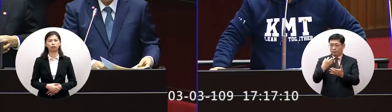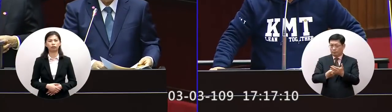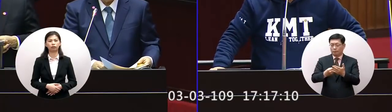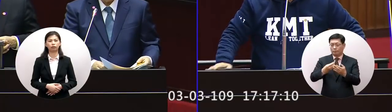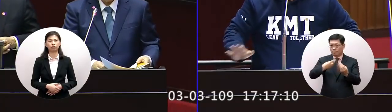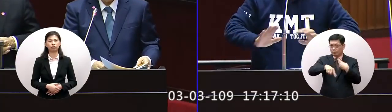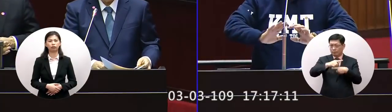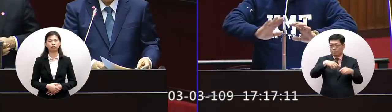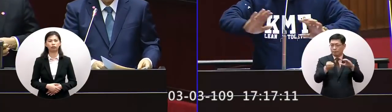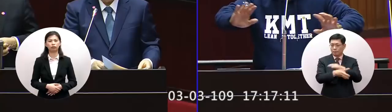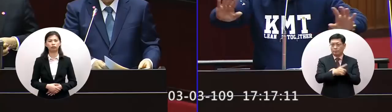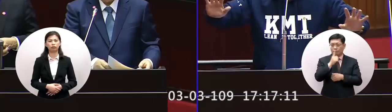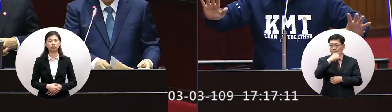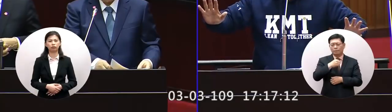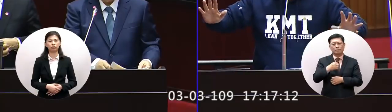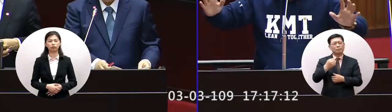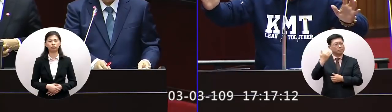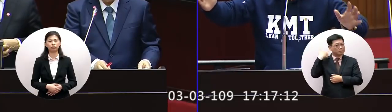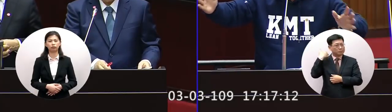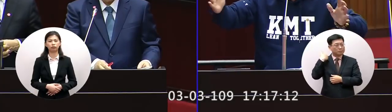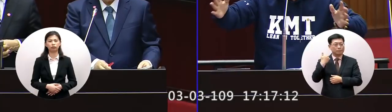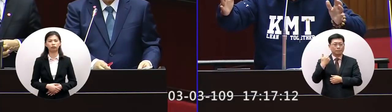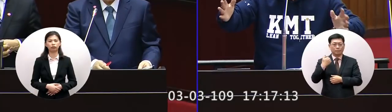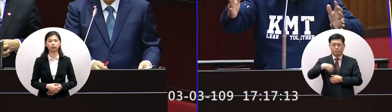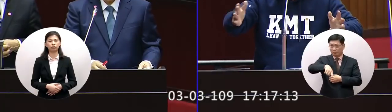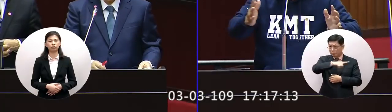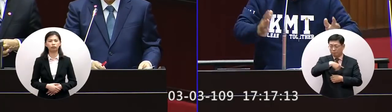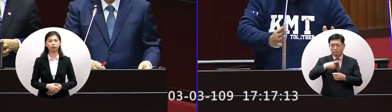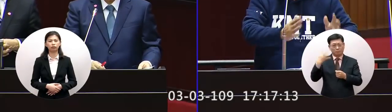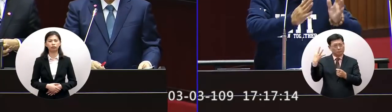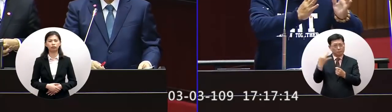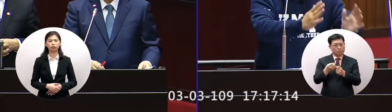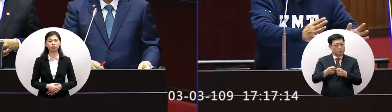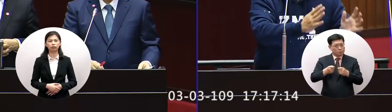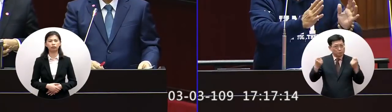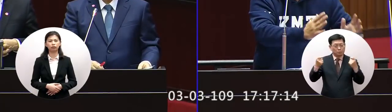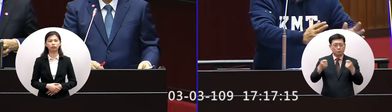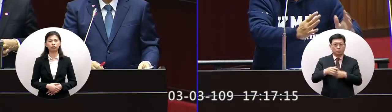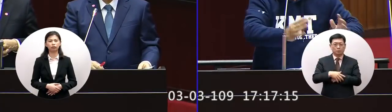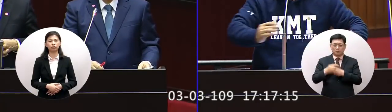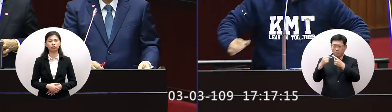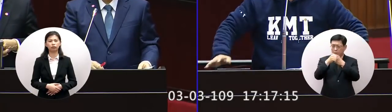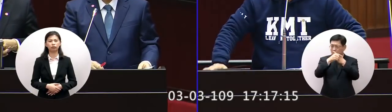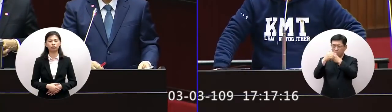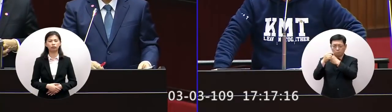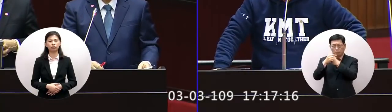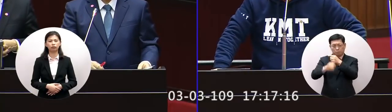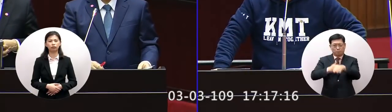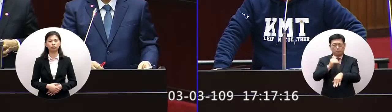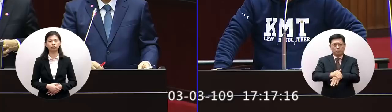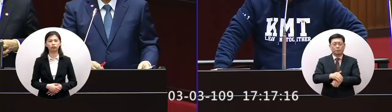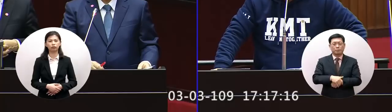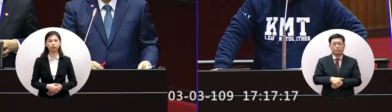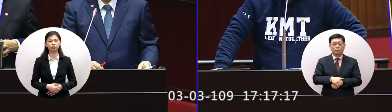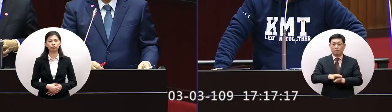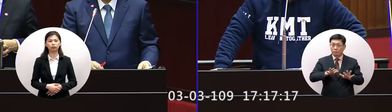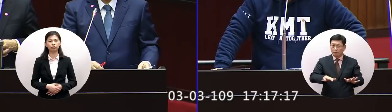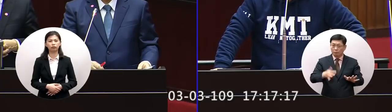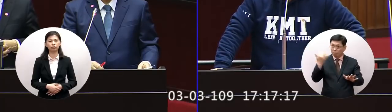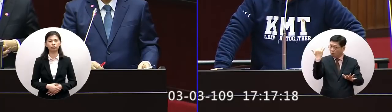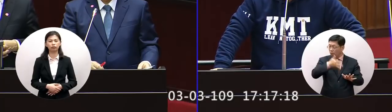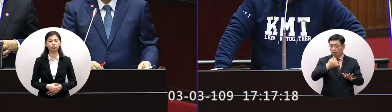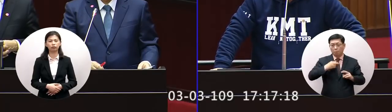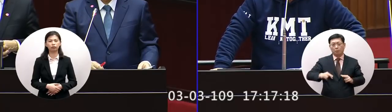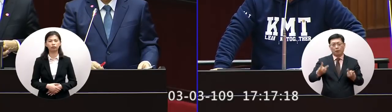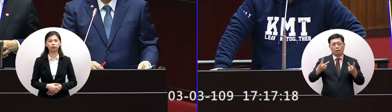入。这拢经过大家多年来这侪心血研究出来的物件，你今天把它全